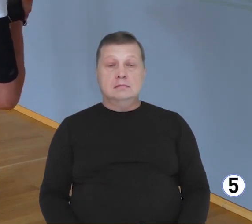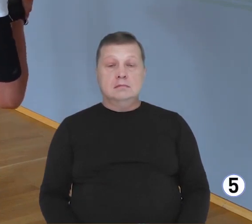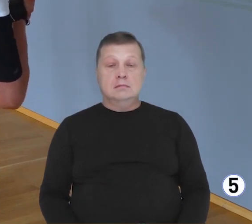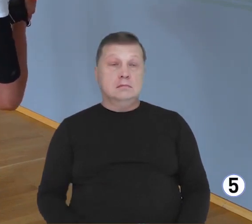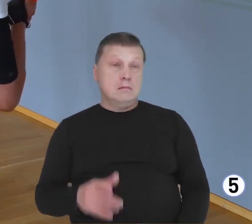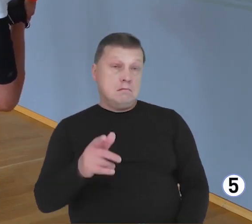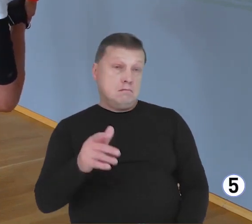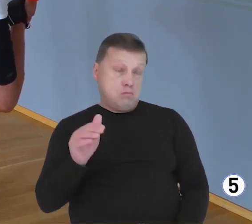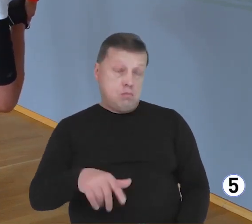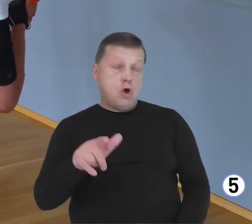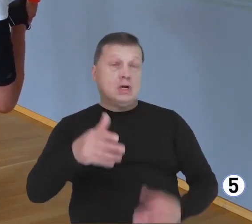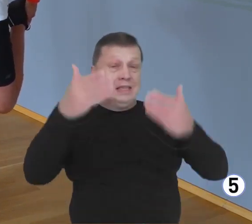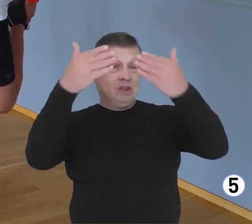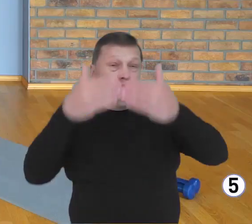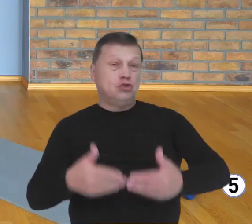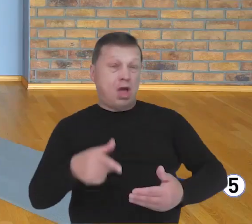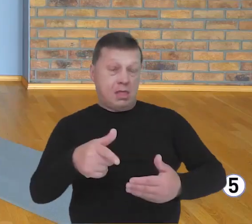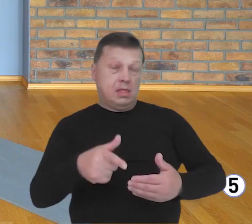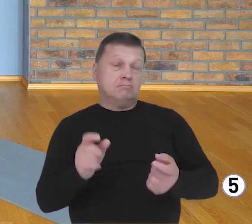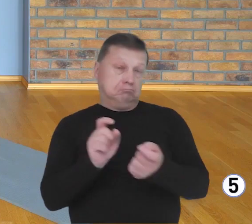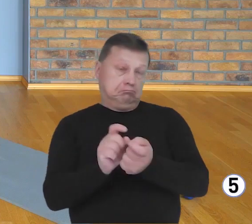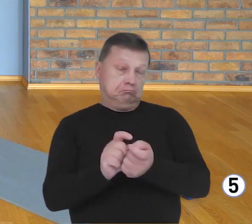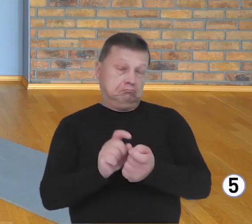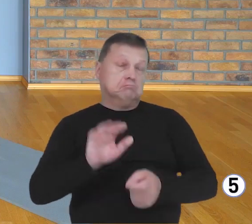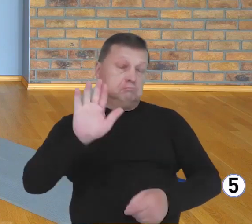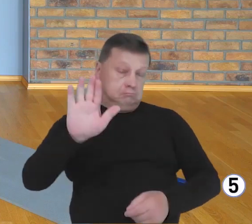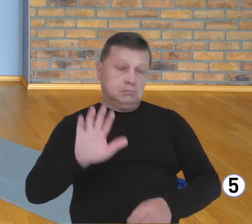Jeżeli potrzebujesz, stań przy ścianie.